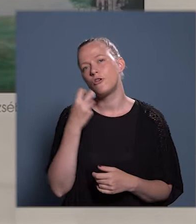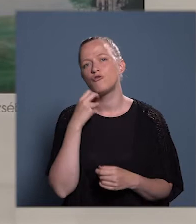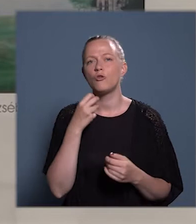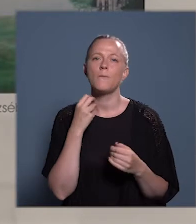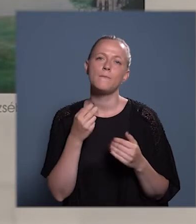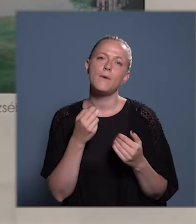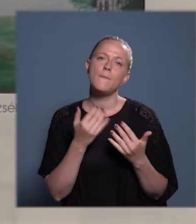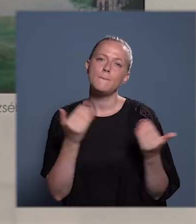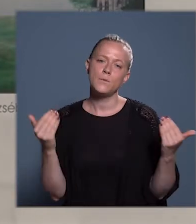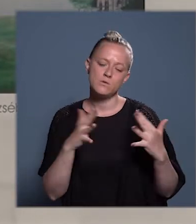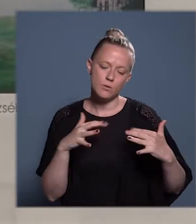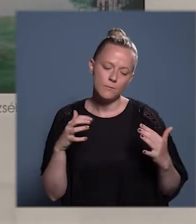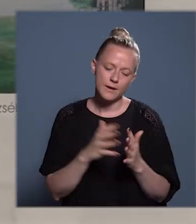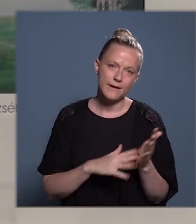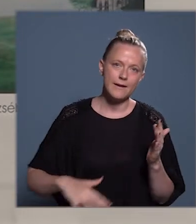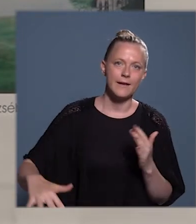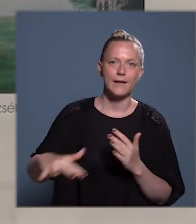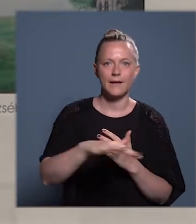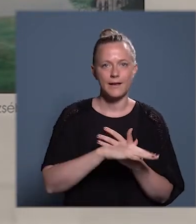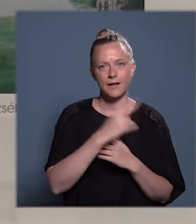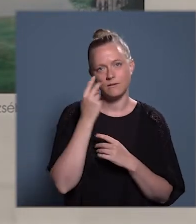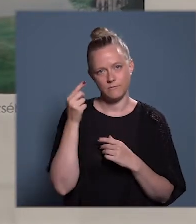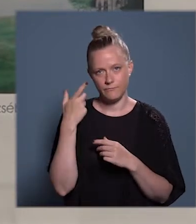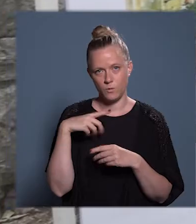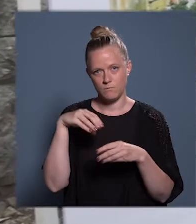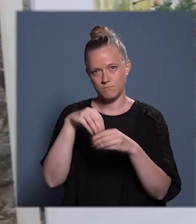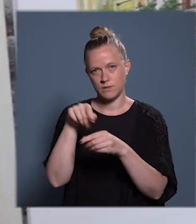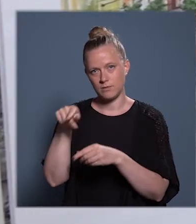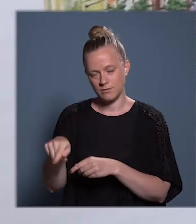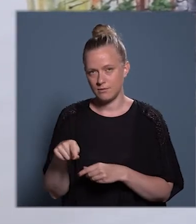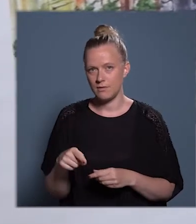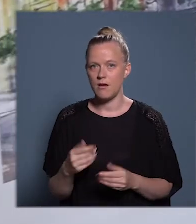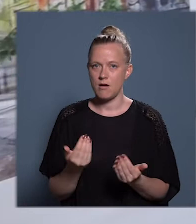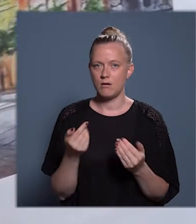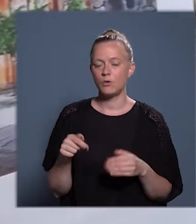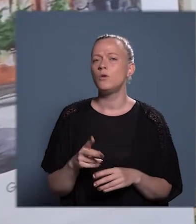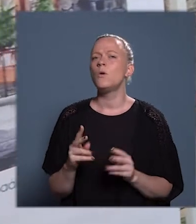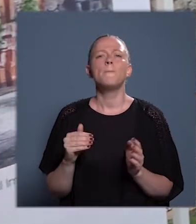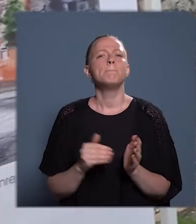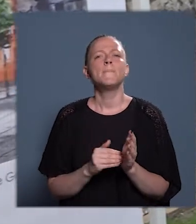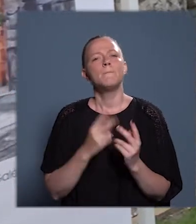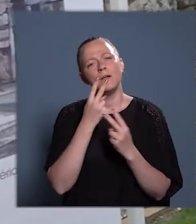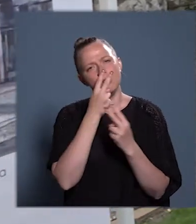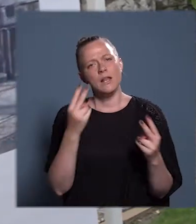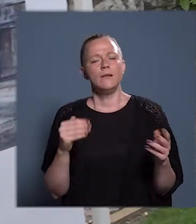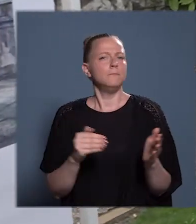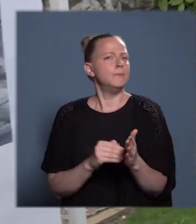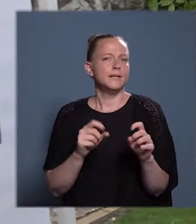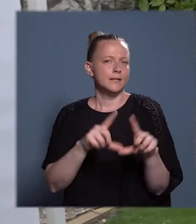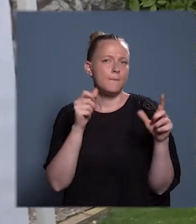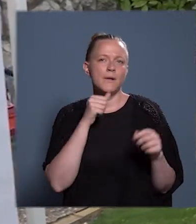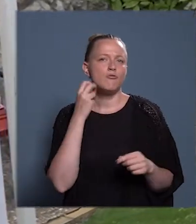Művészetek kertben Igen. kiállításban önt is szerepeltetik az itteni alkotók Igen. között. Még hol találkozhattak a képeivel a